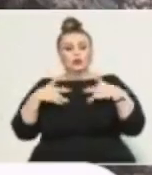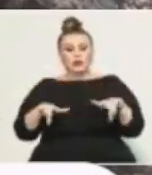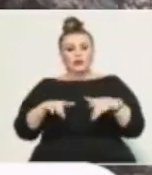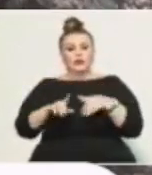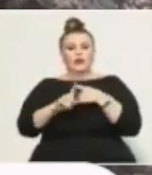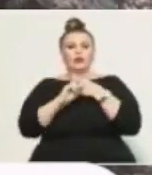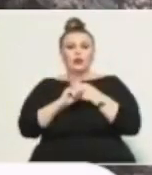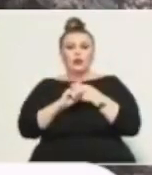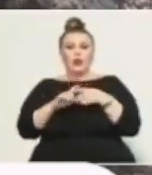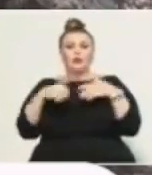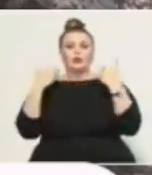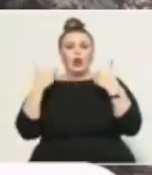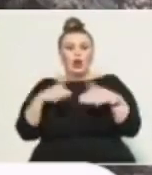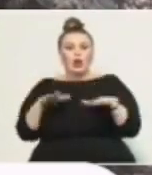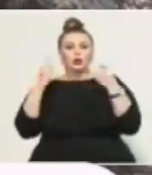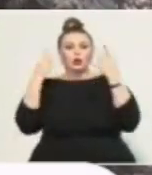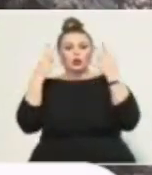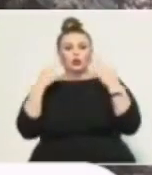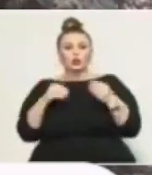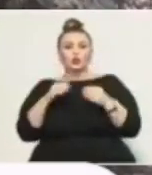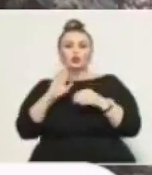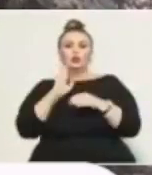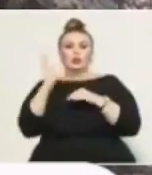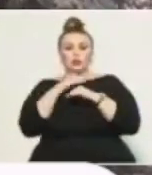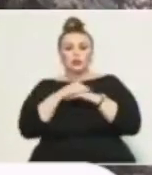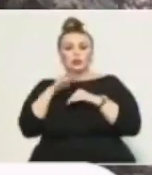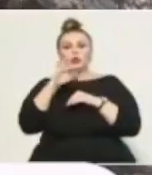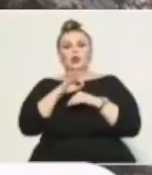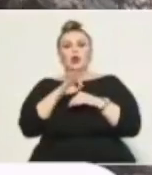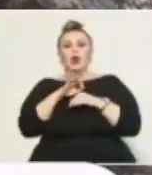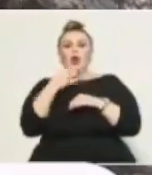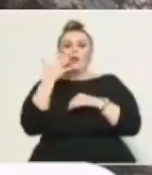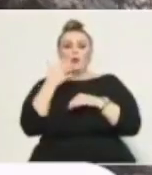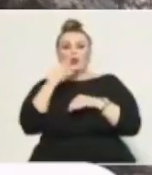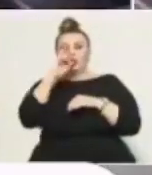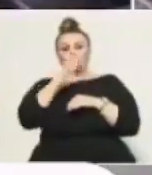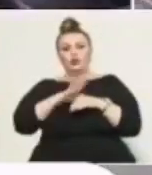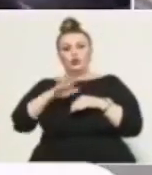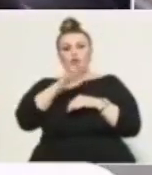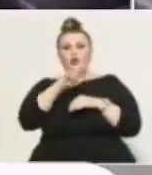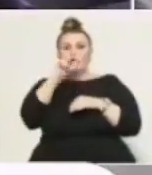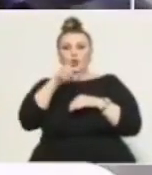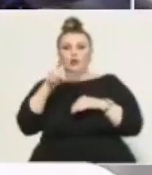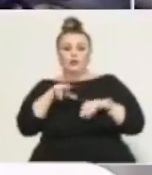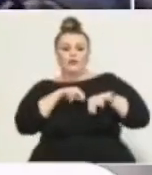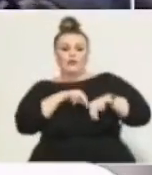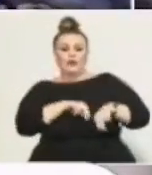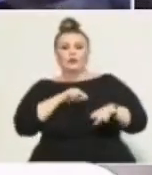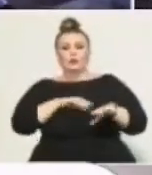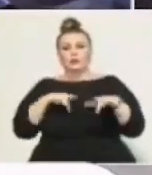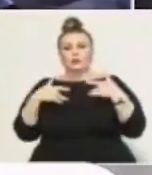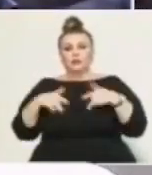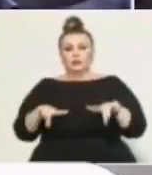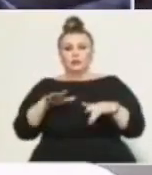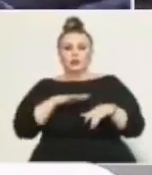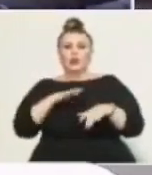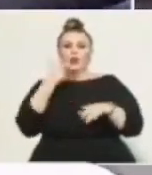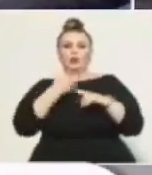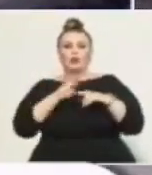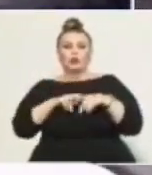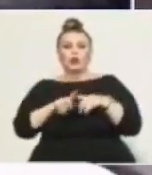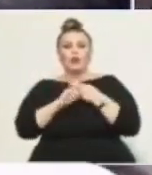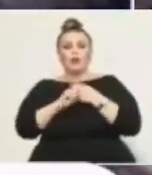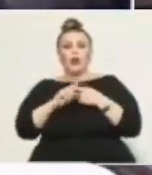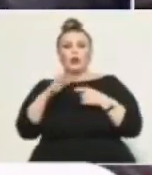bağlıdır. Artıq gün ərzində 5 dövlət məmuru vəzifəsindən azad edilib və bununla bağlı bir